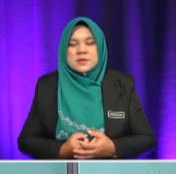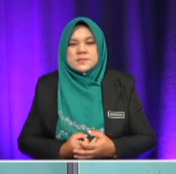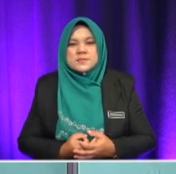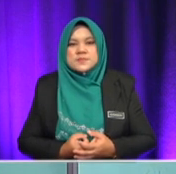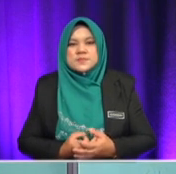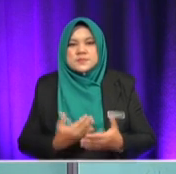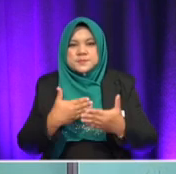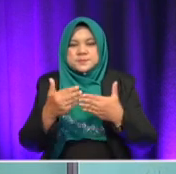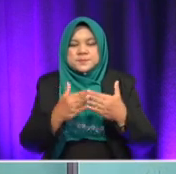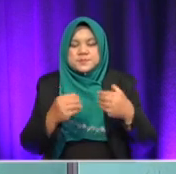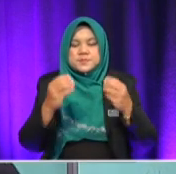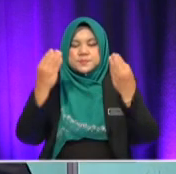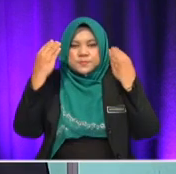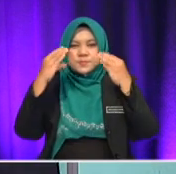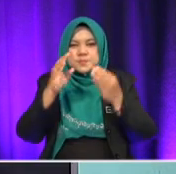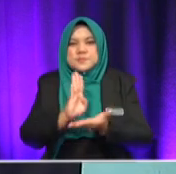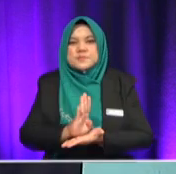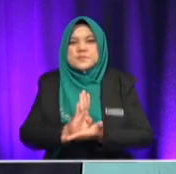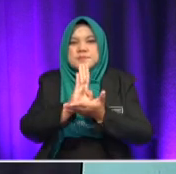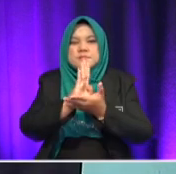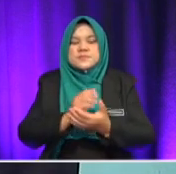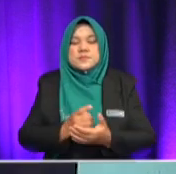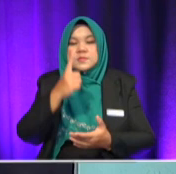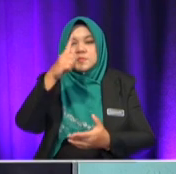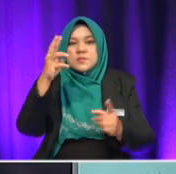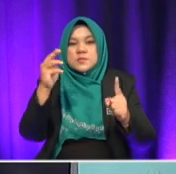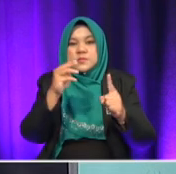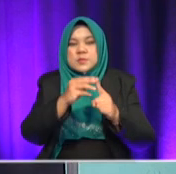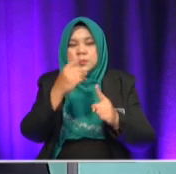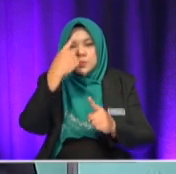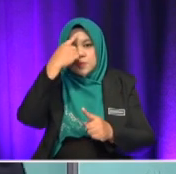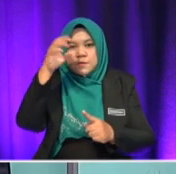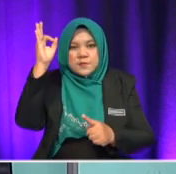Tak bantu oke oke satu buat kalian kemudian